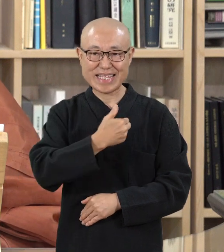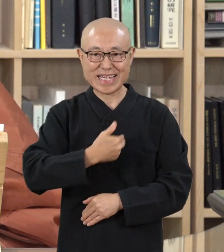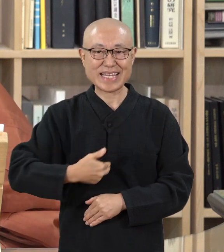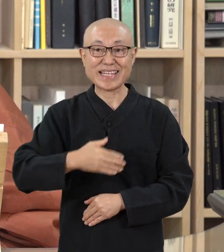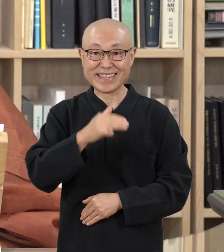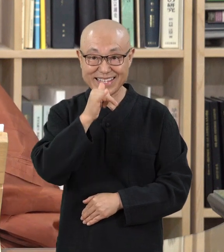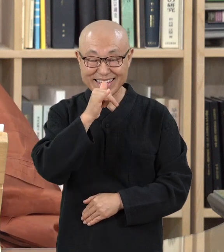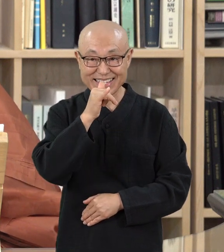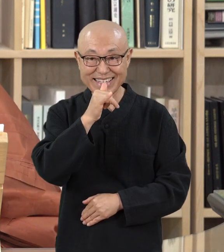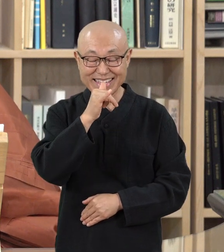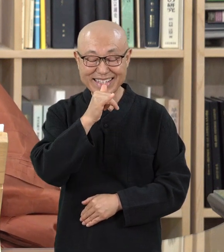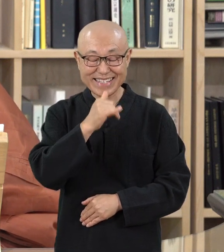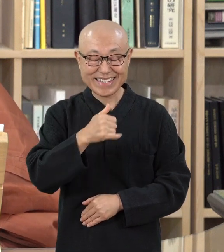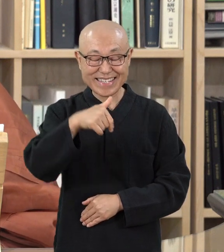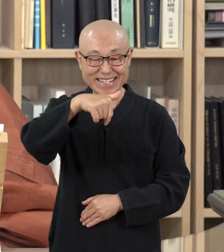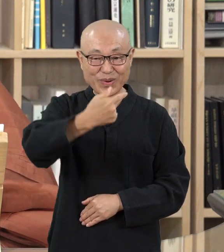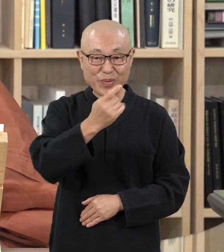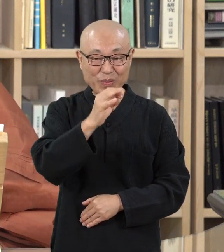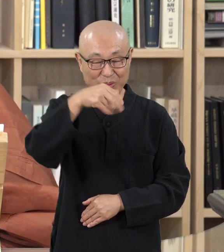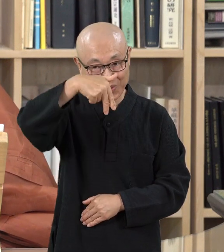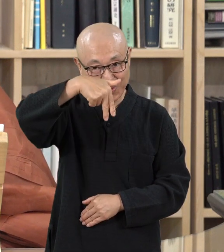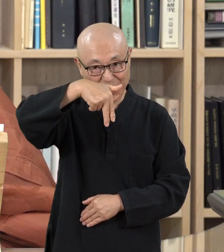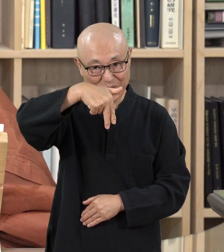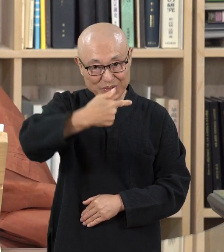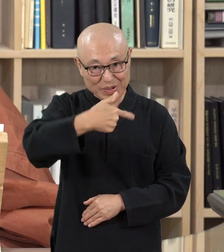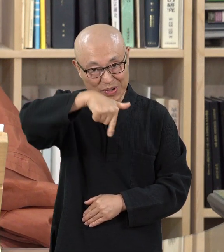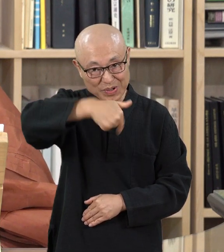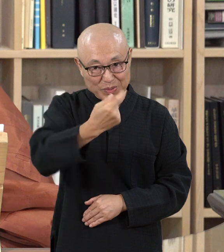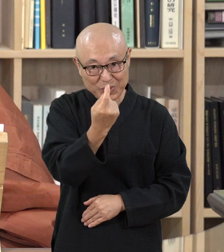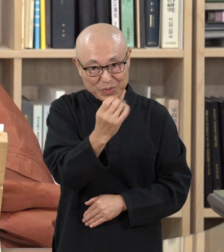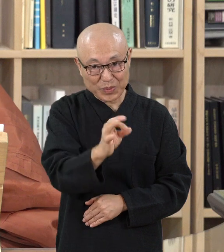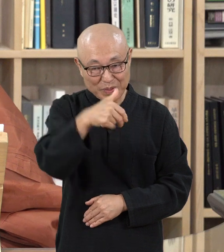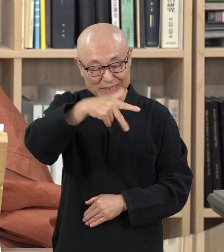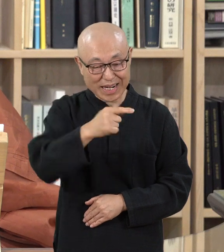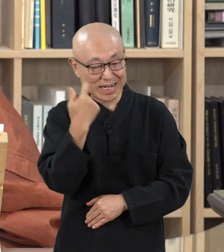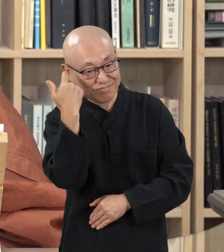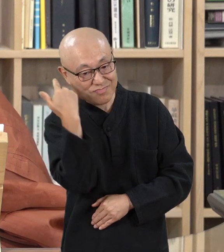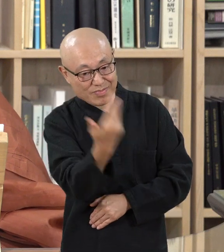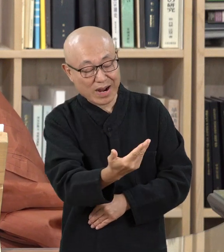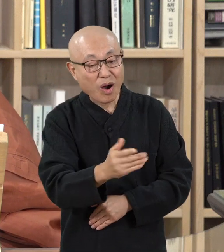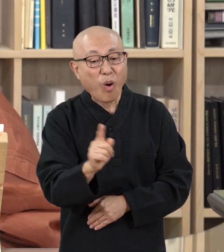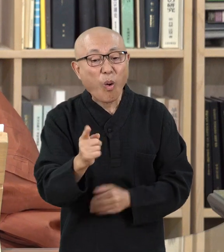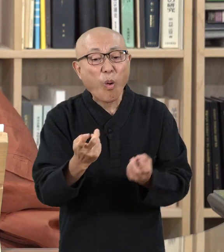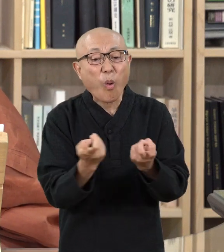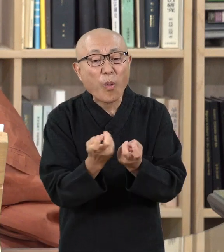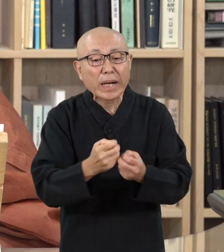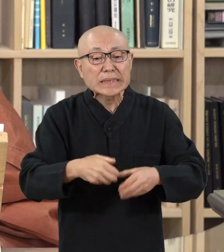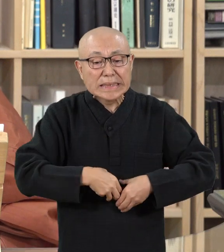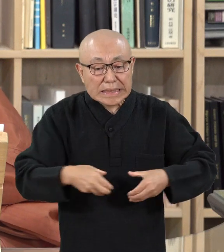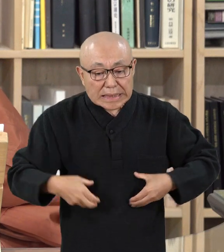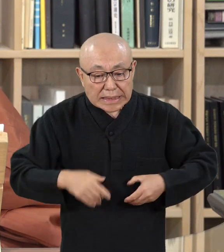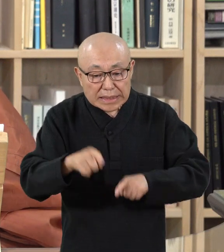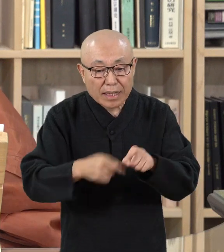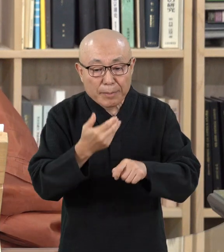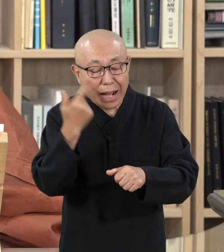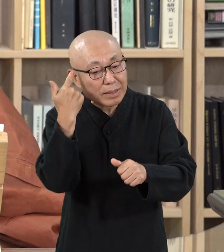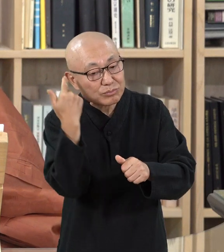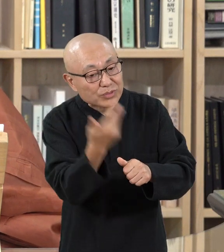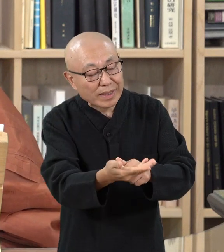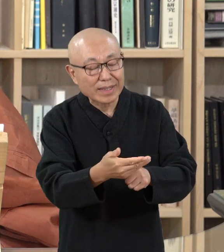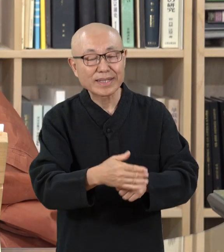대해서 공자에게 질문합니다. 어떠한 것이 인을 구현하는 길일까요? 그렇게